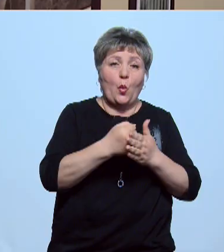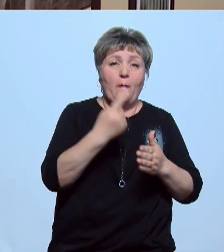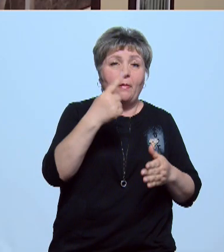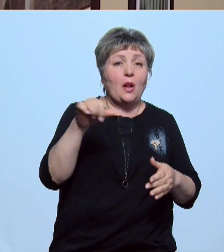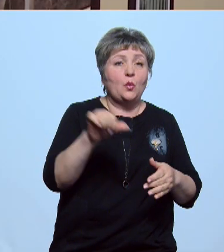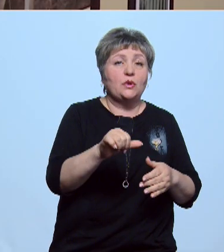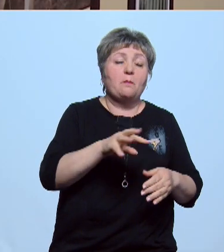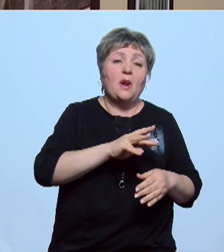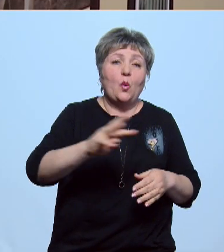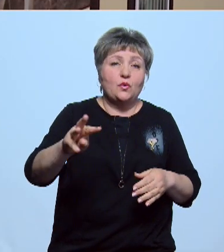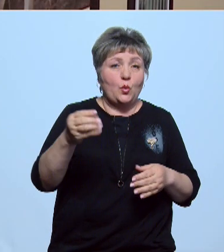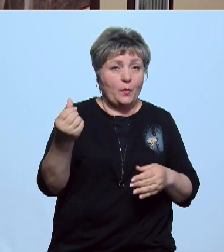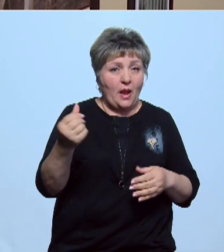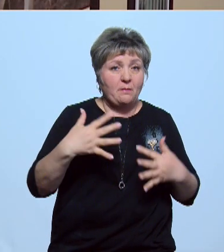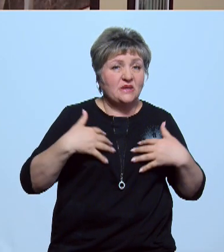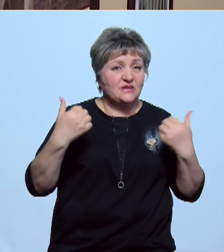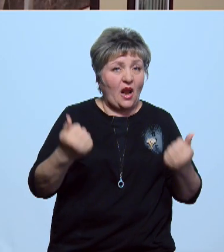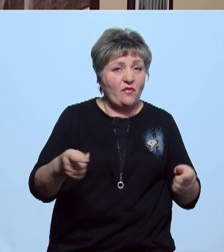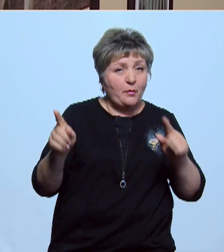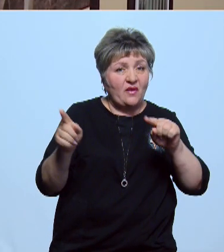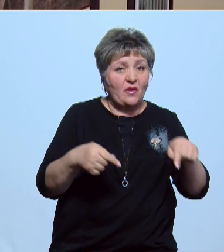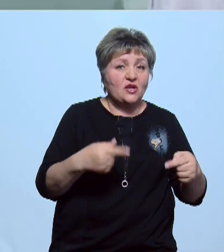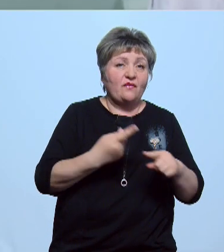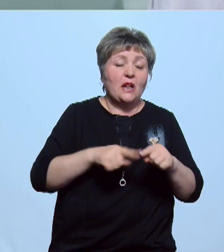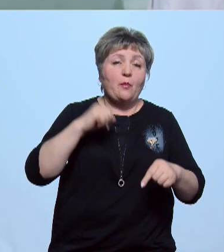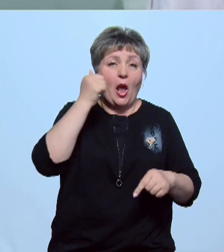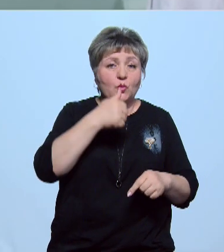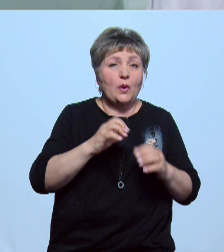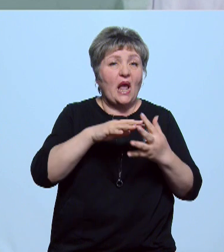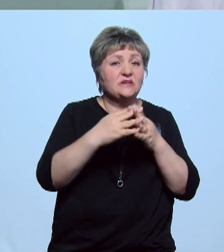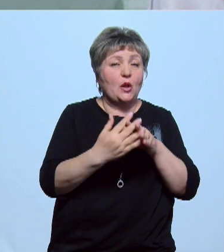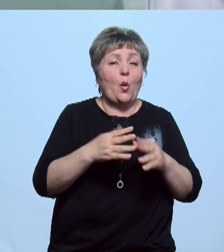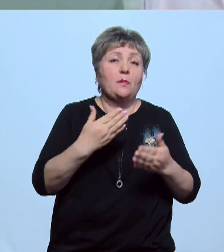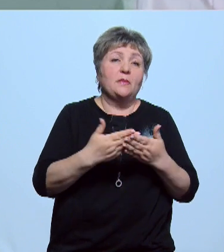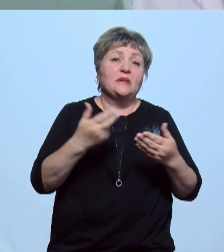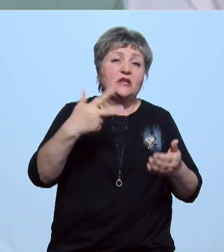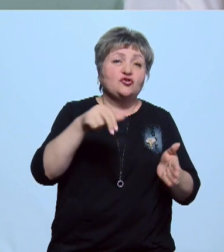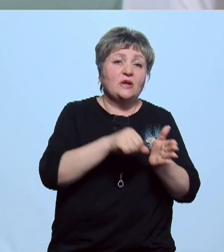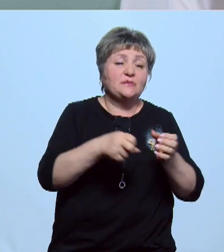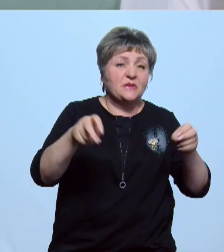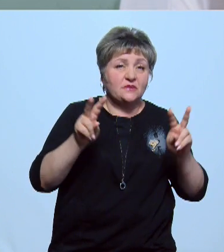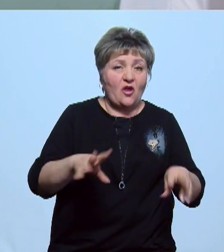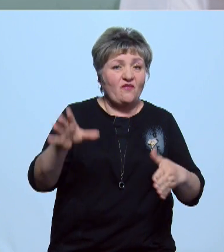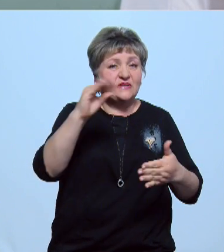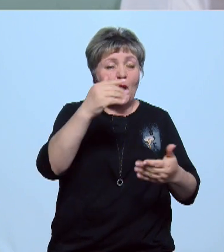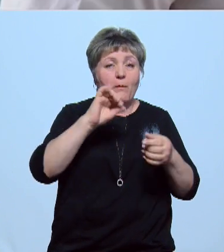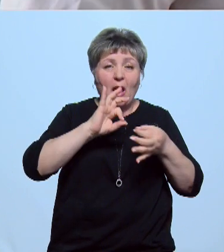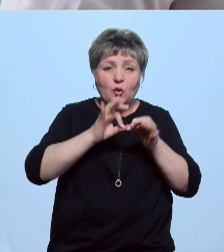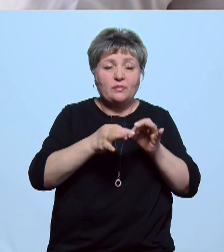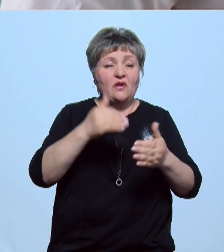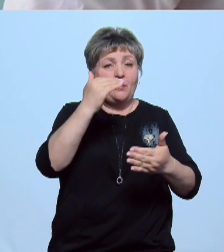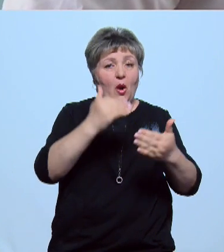рублей. В Минздраве рассчитывают привлечь в этом году на село 36 специалистов. Все подробности программы на